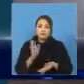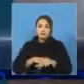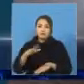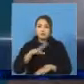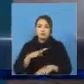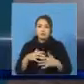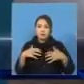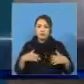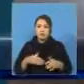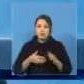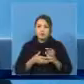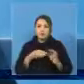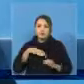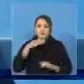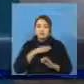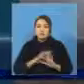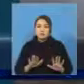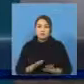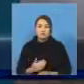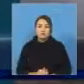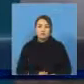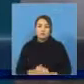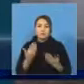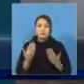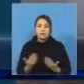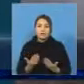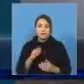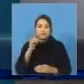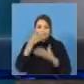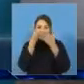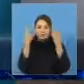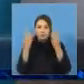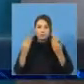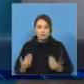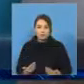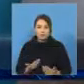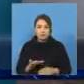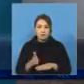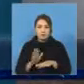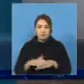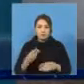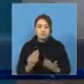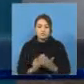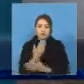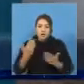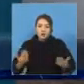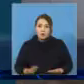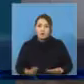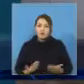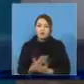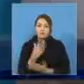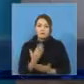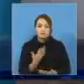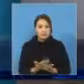малға да жетпей қалатын уақыттар болды. Осы қиыншылықтарды енді ұмытып, мына жаңа өмірге, жаңаша,